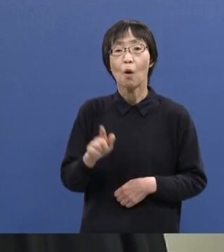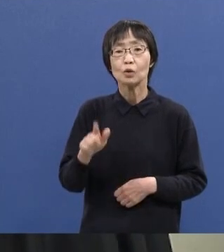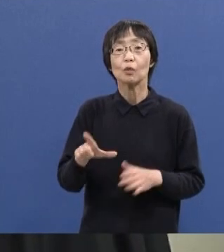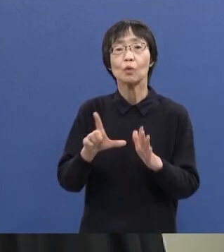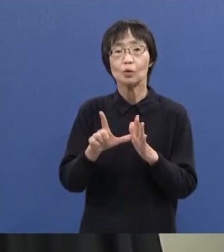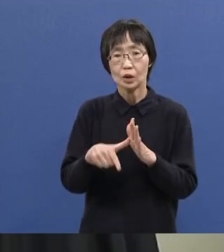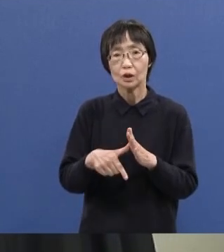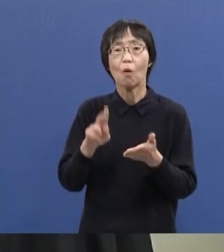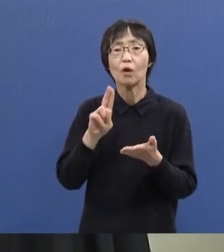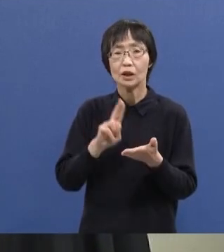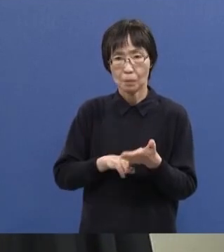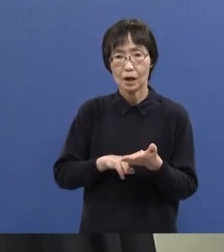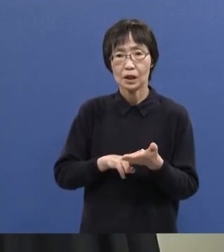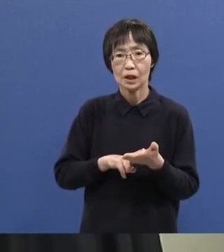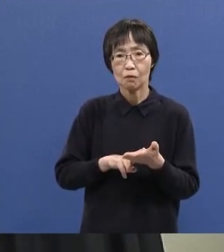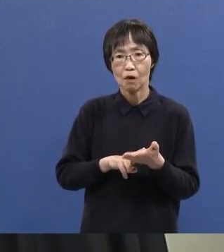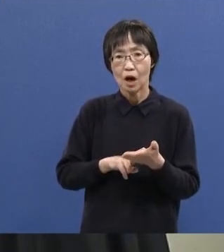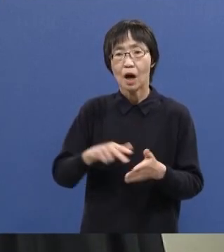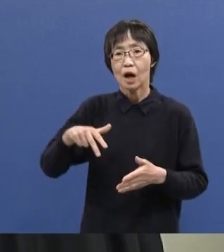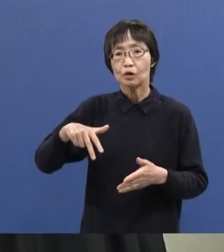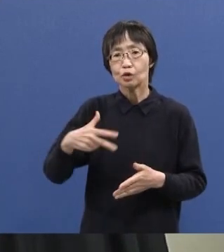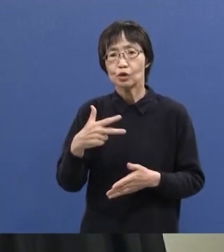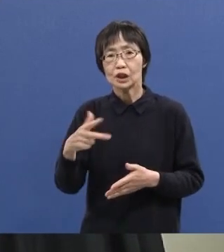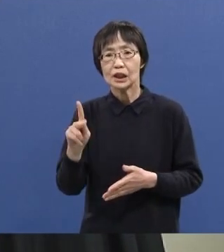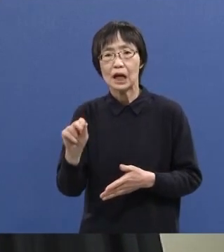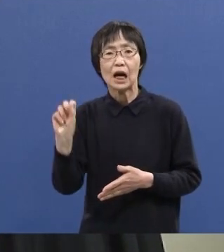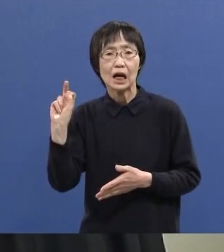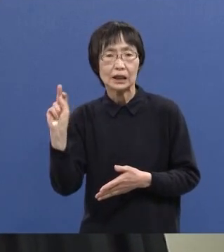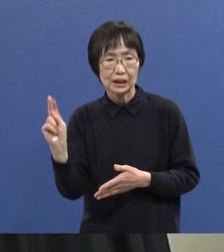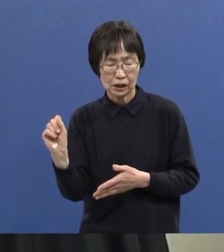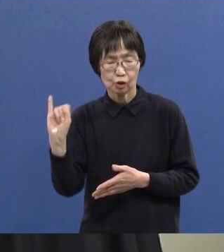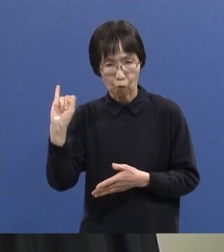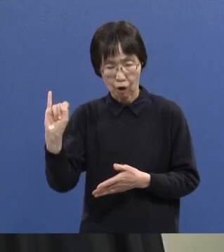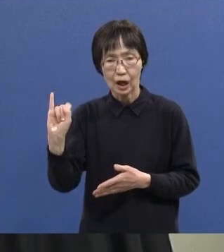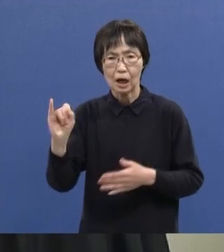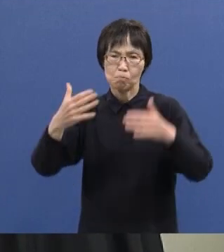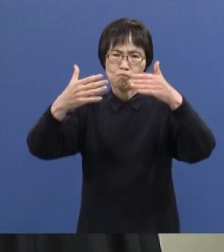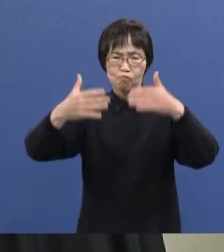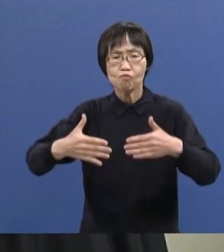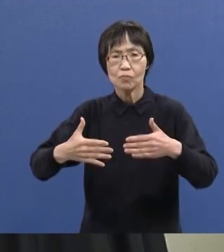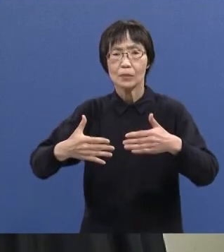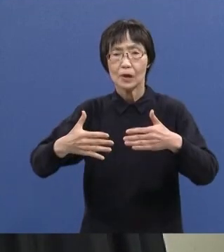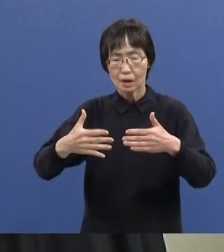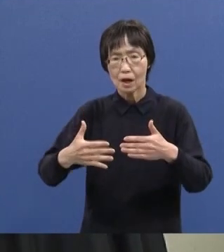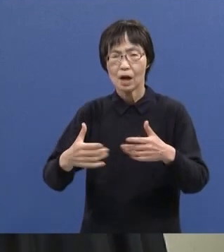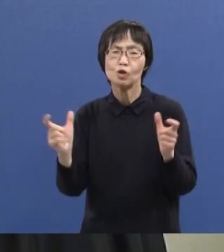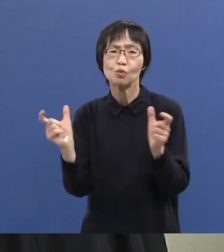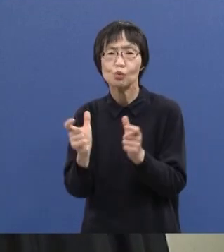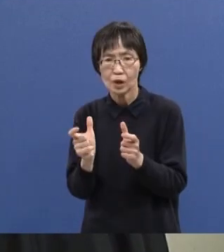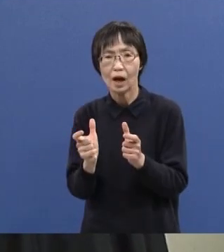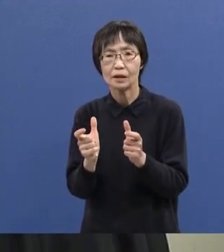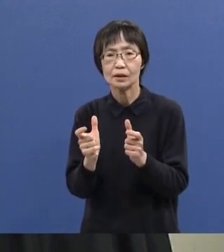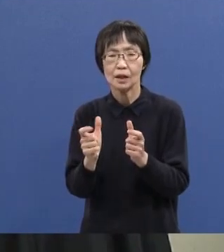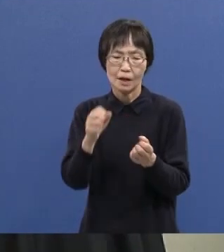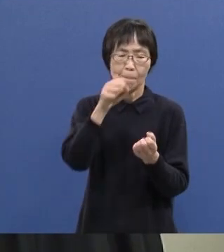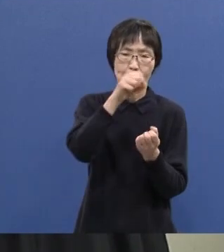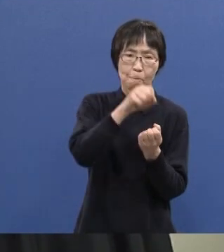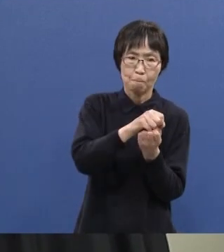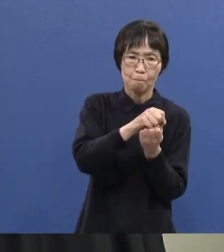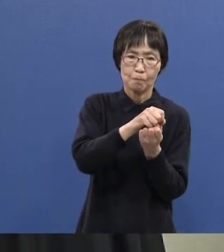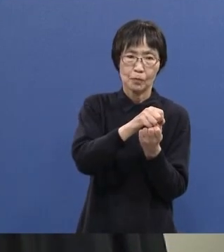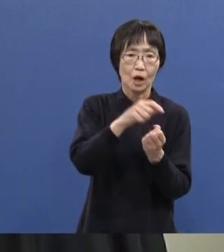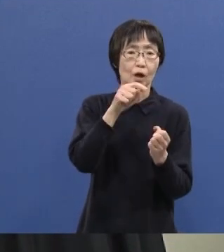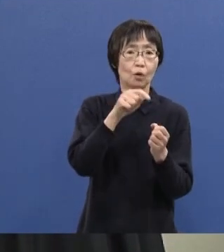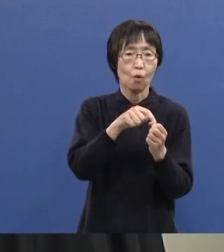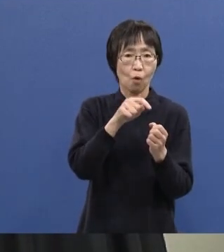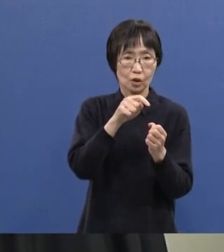ではこの筋交いや耐震壁の量が少なかったことや、また当時の筋交いの接合部分は補